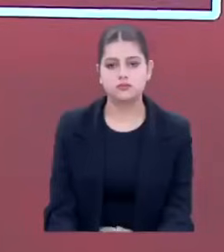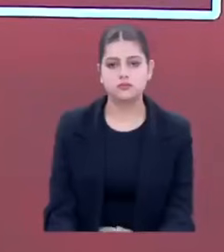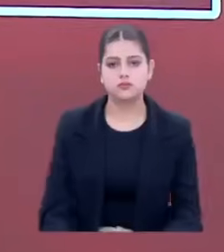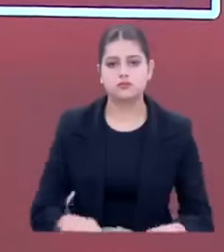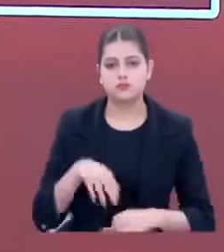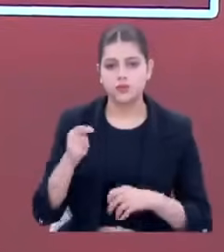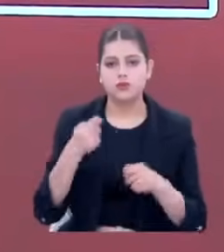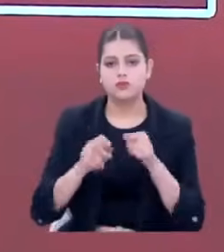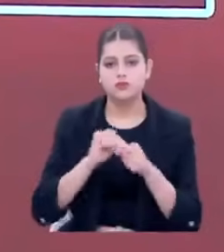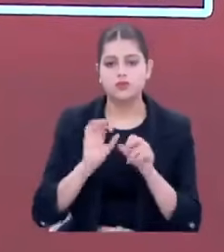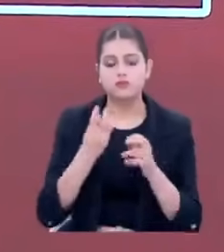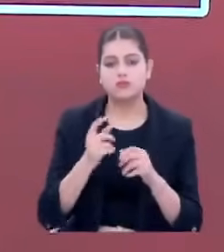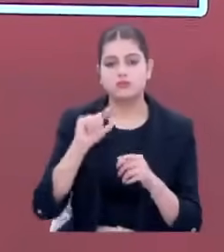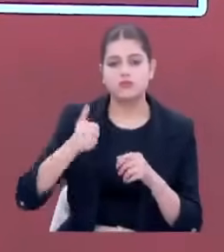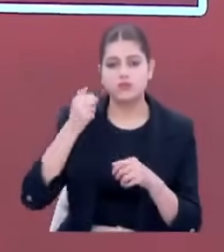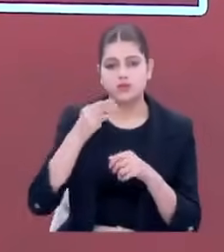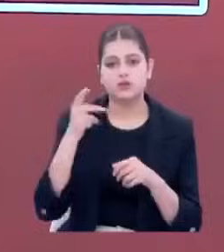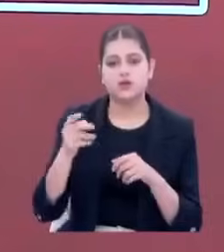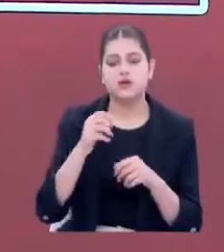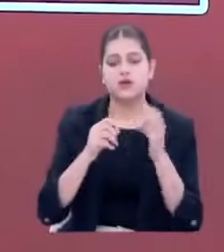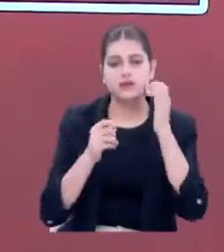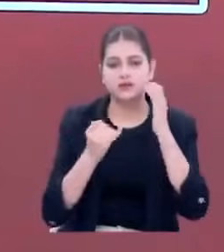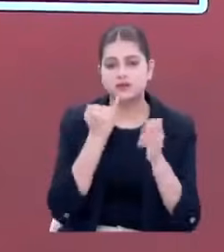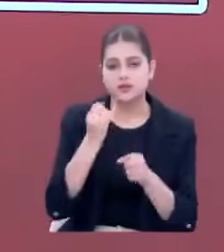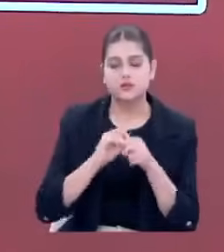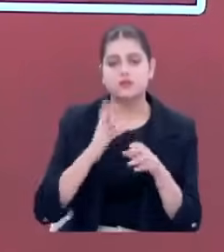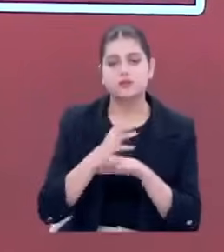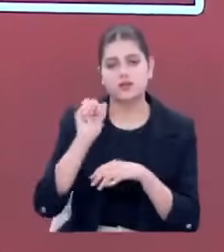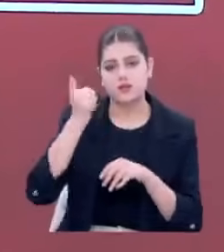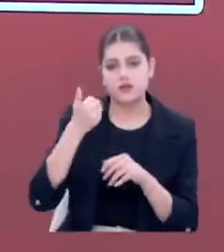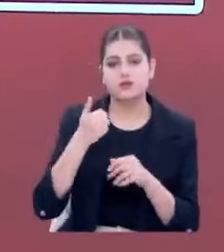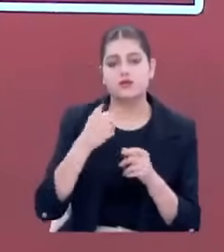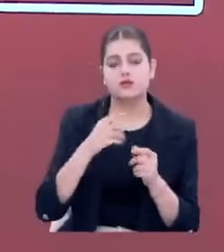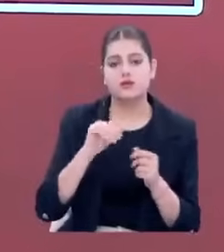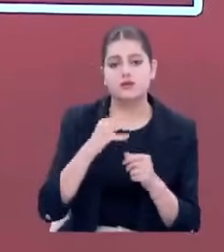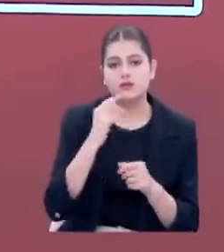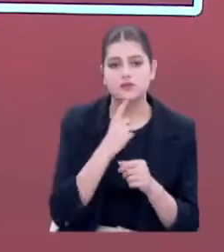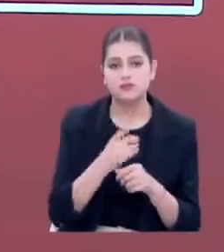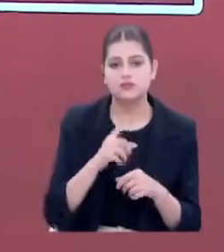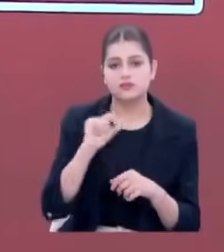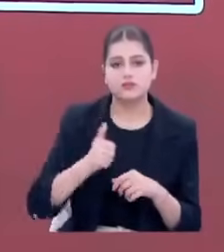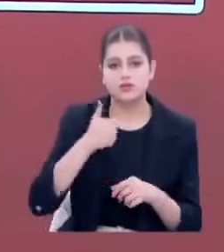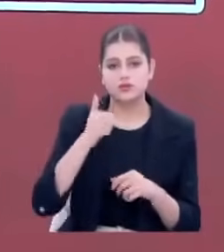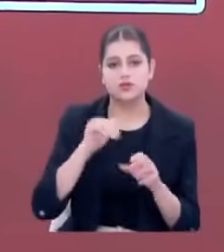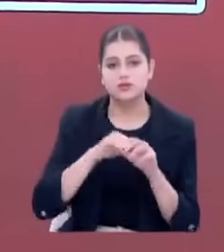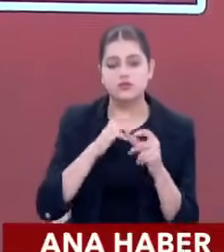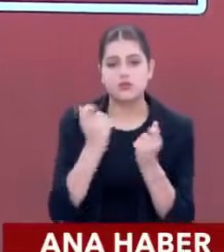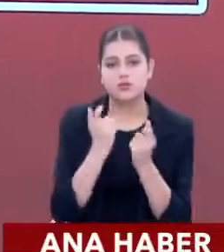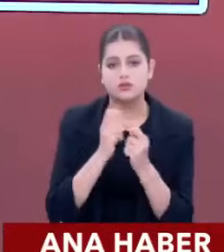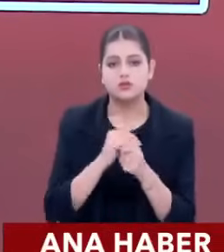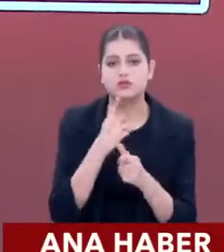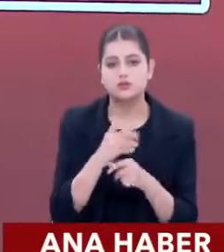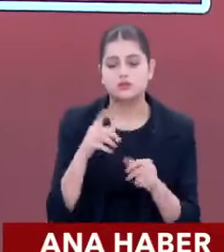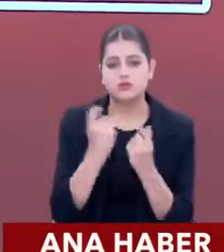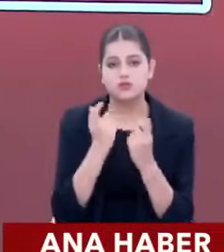bugün yapılacaktı fakat Cumhurbaşkanı Erdoğan Nahçıvan ziyaretinden ötürü yarına ertelendi yani Cumhurbaşkanlığı kabine